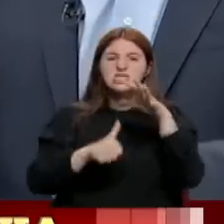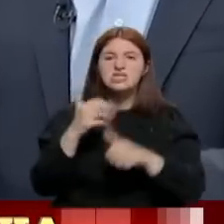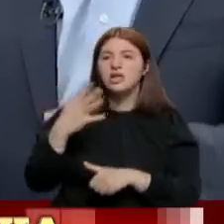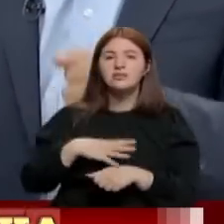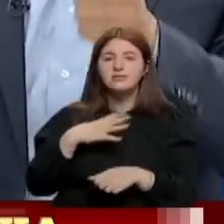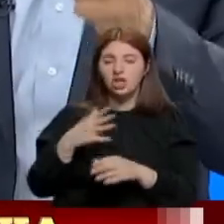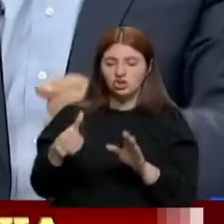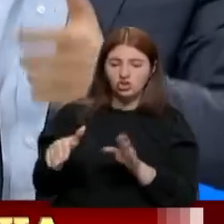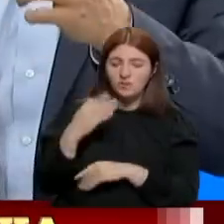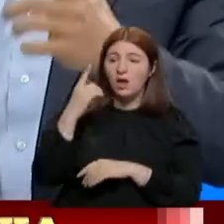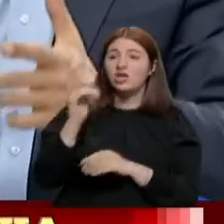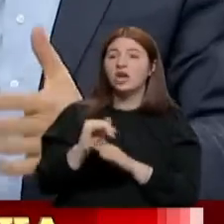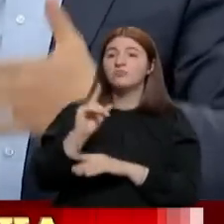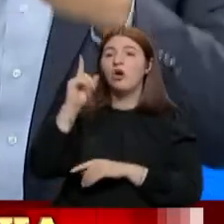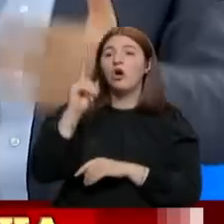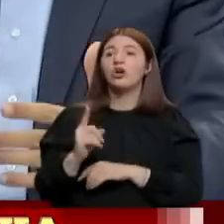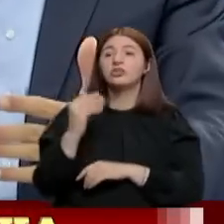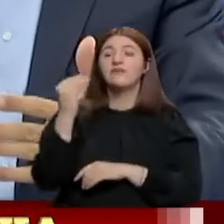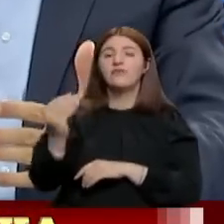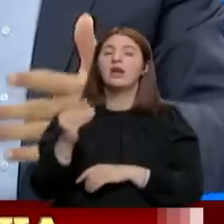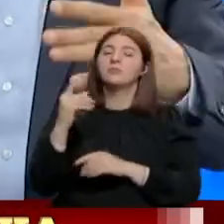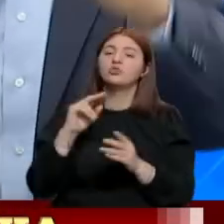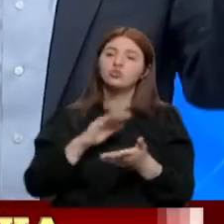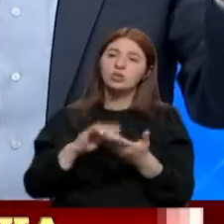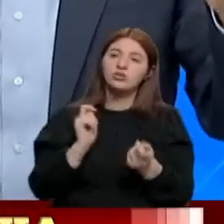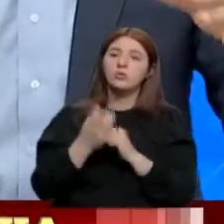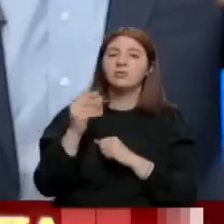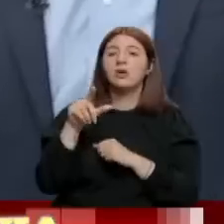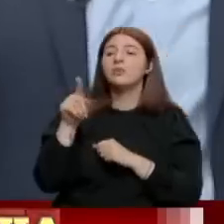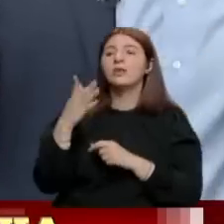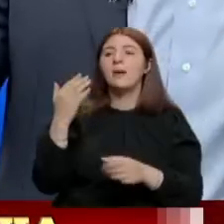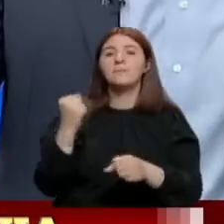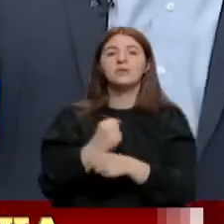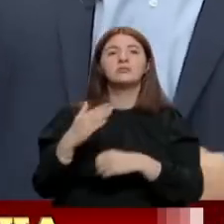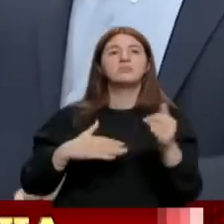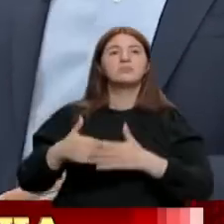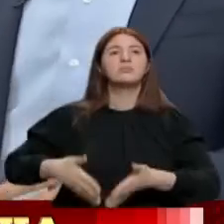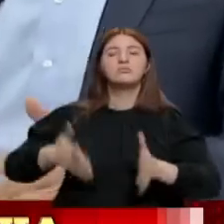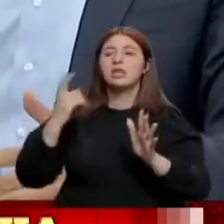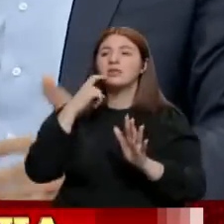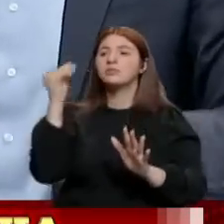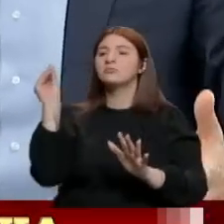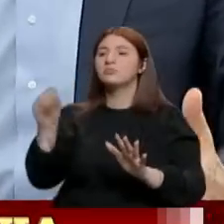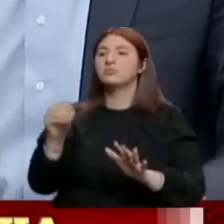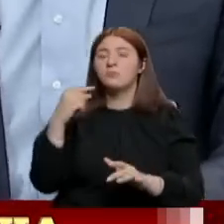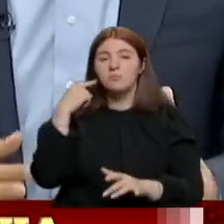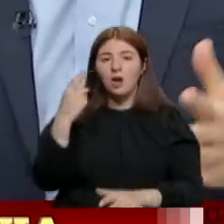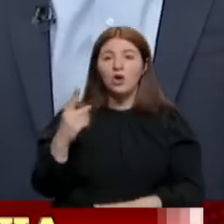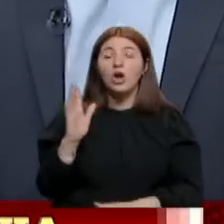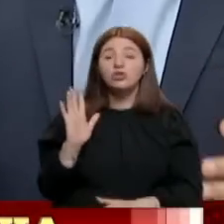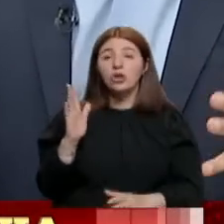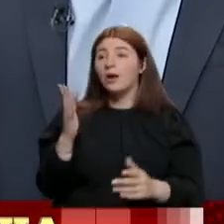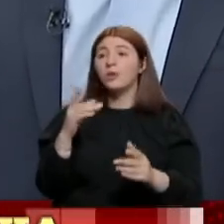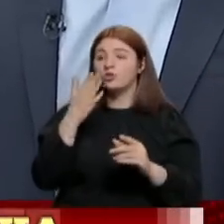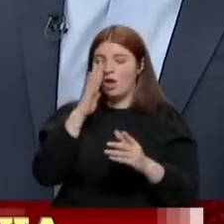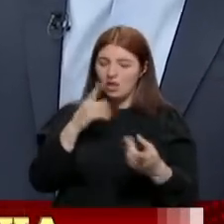çıkıp yaşamı önceleyen bir düzene geçmemiz gerekiyor. Ama onlar ne yapıyorlar? Beton yapacağız, demir koyacağız diye bakıyorlar. Oysa ekolojik